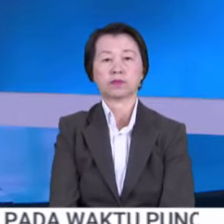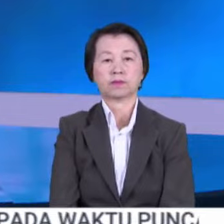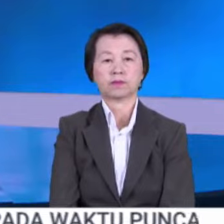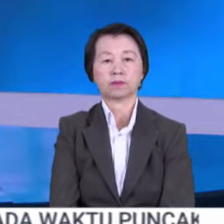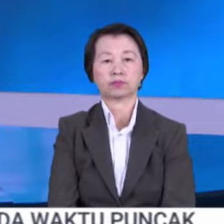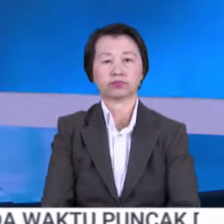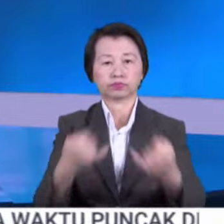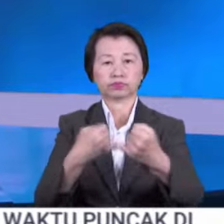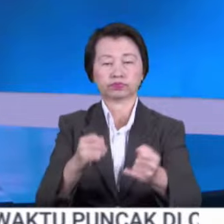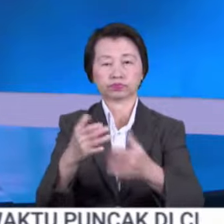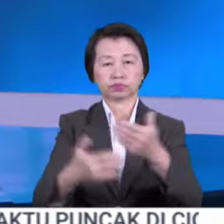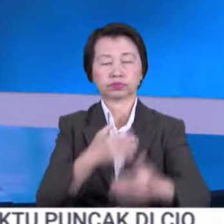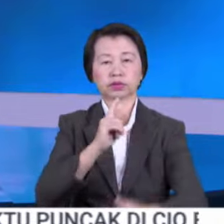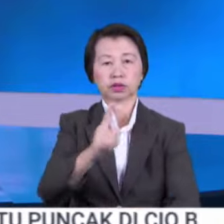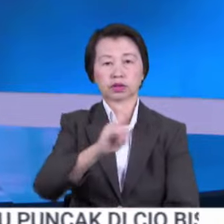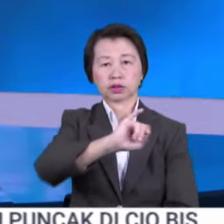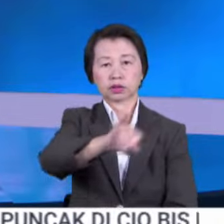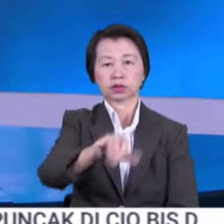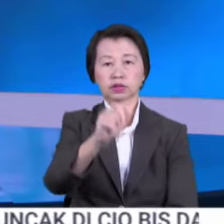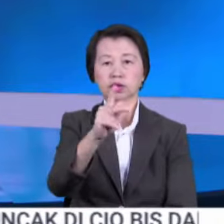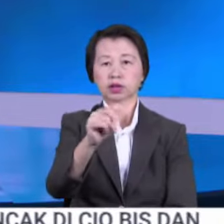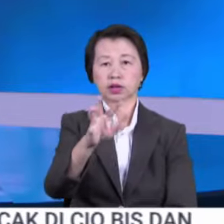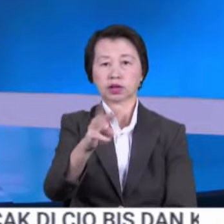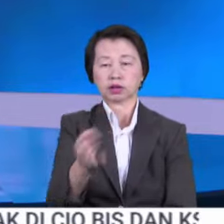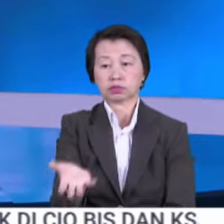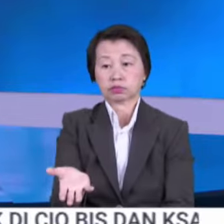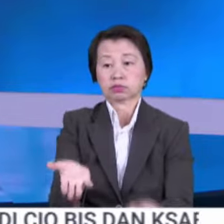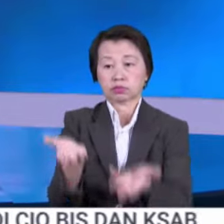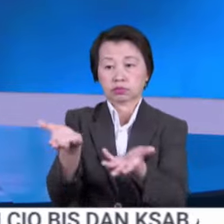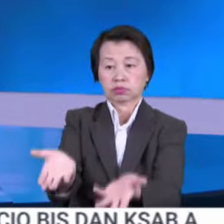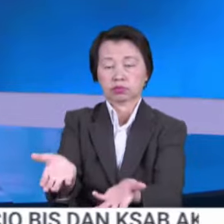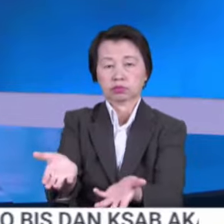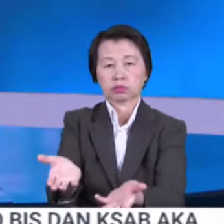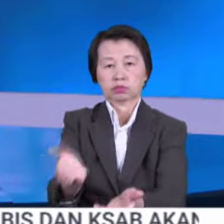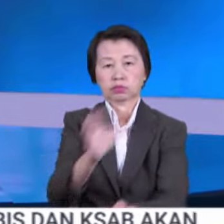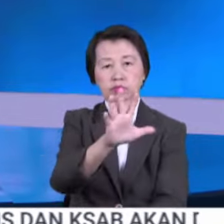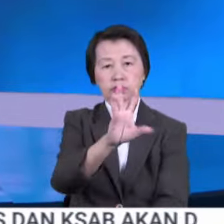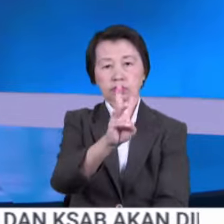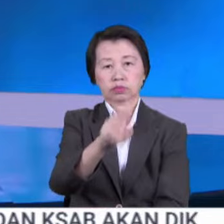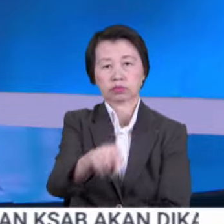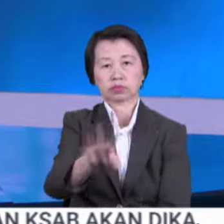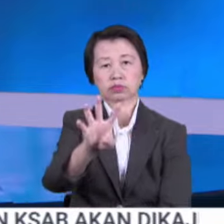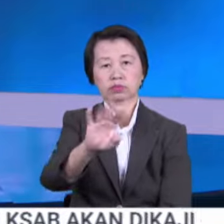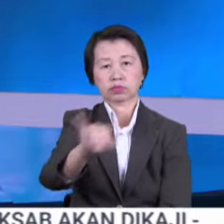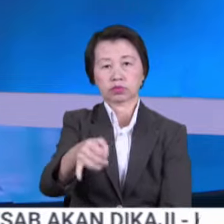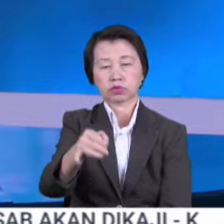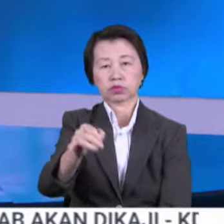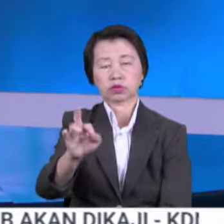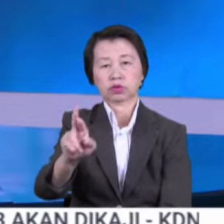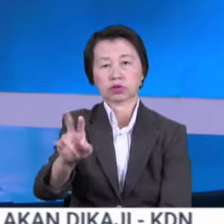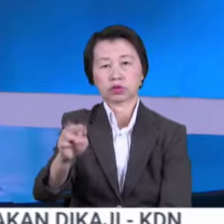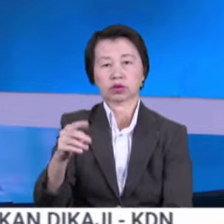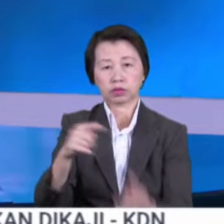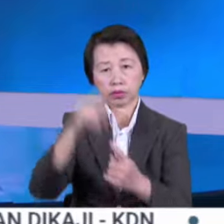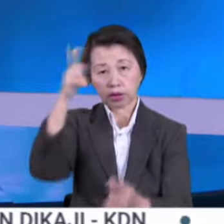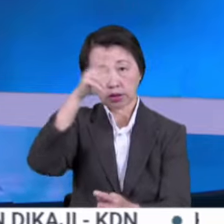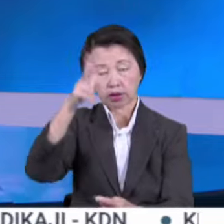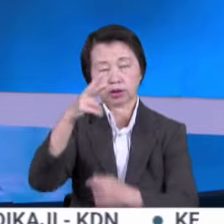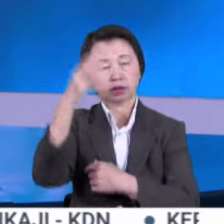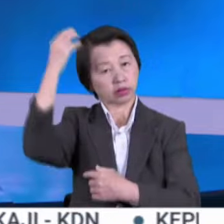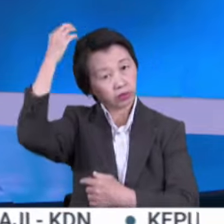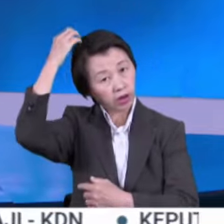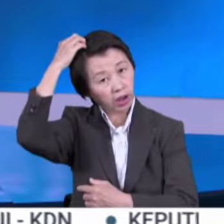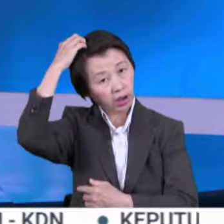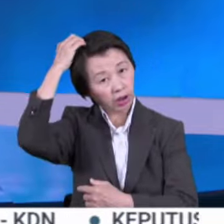jabatan kemajuan Islam Nesia Zaki menyerahkan curah bernilai 56 puluhan 4 juta Ringgit kepada kerajaan demi selango